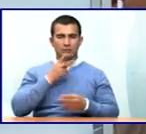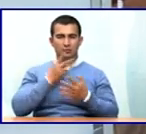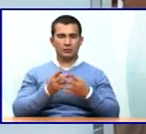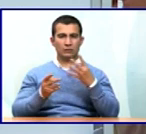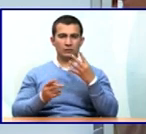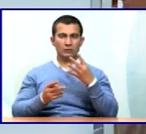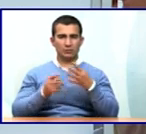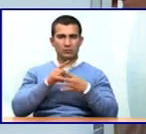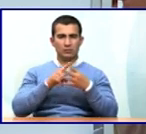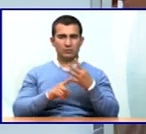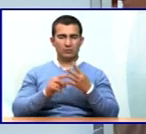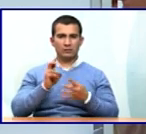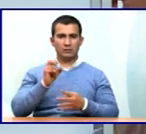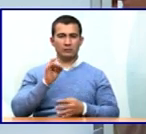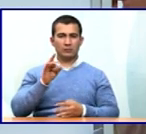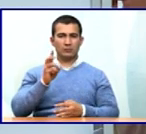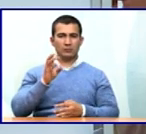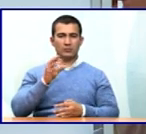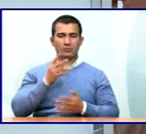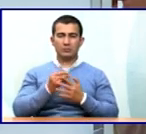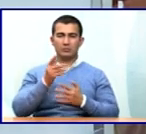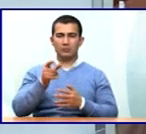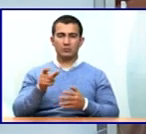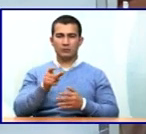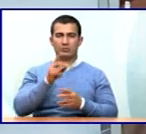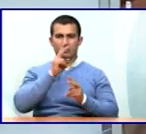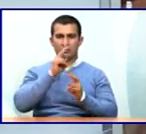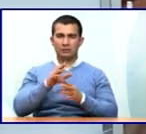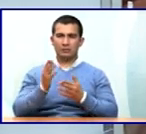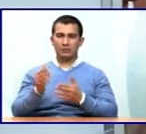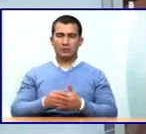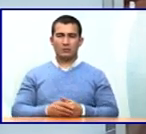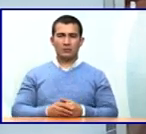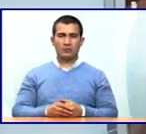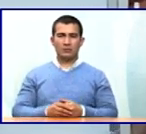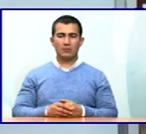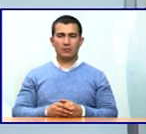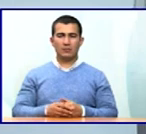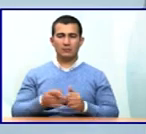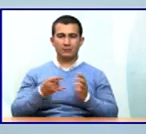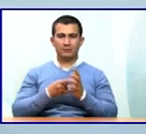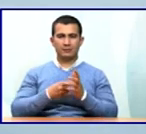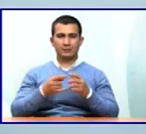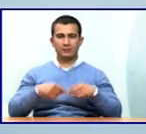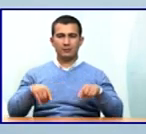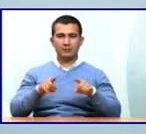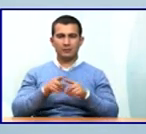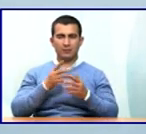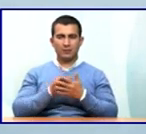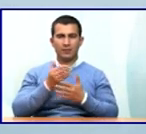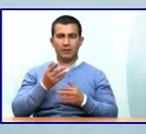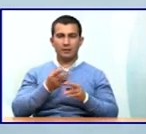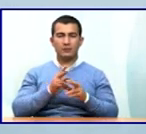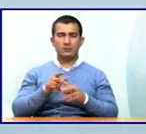barmog'imizni to'g'rilaymiz yo'nalishini va mana bu magnit maydonning to'kli o'tkazgichga ta'sir